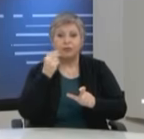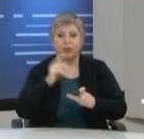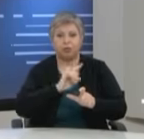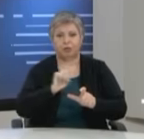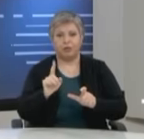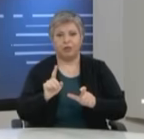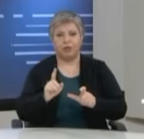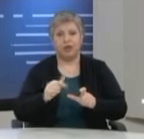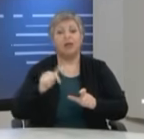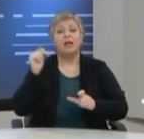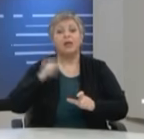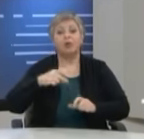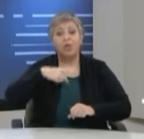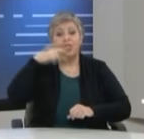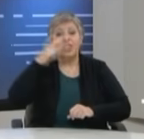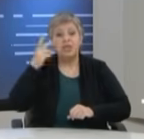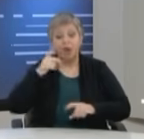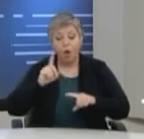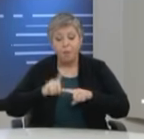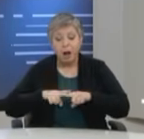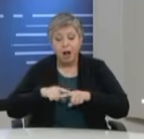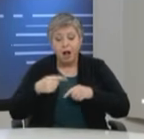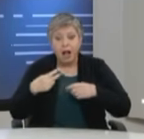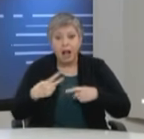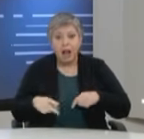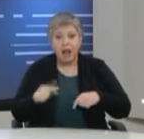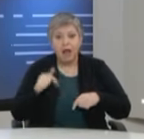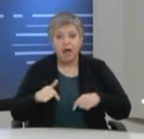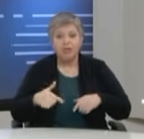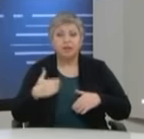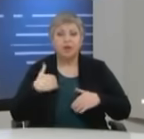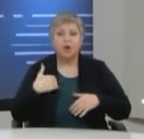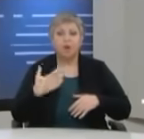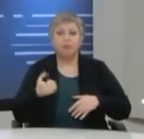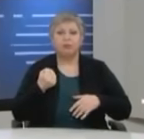αυτό το δικαίωμα της πατρίδας μας αρνούμε να το απεμπολίσω.